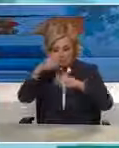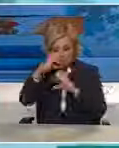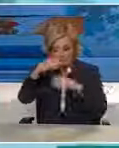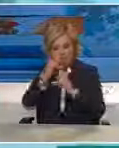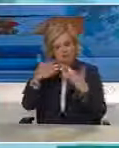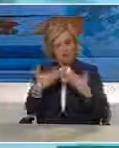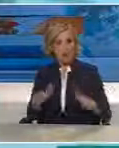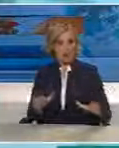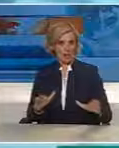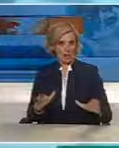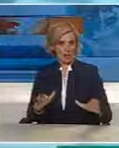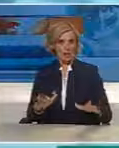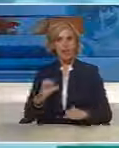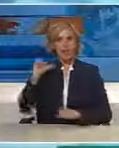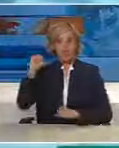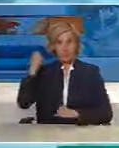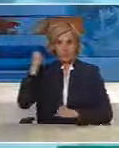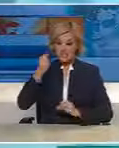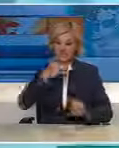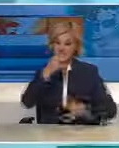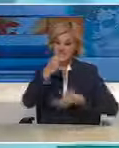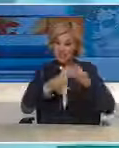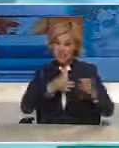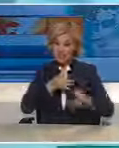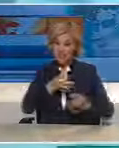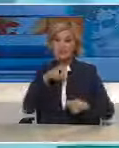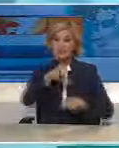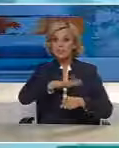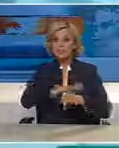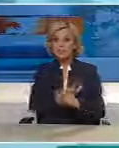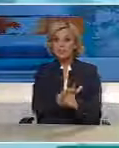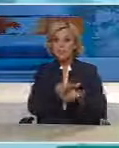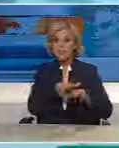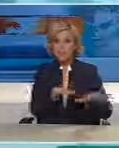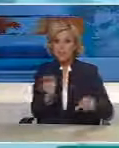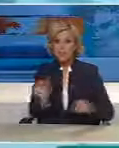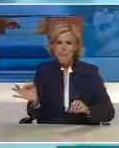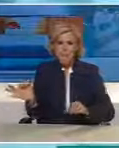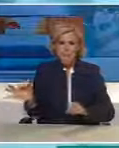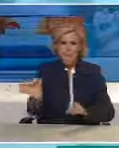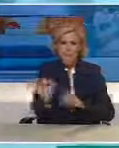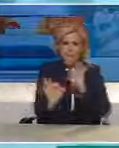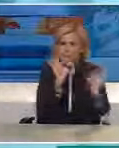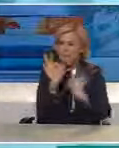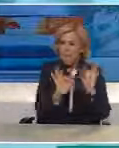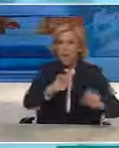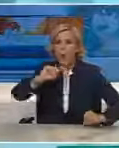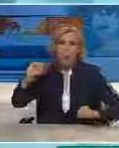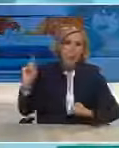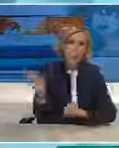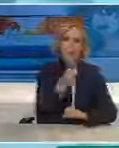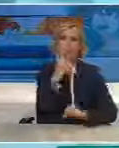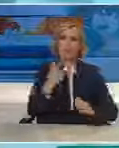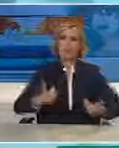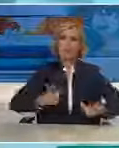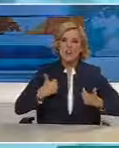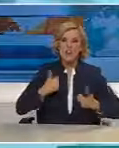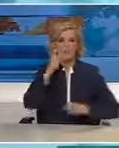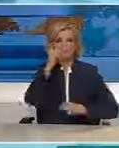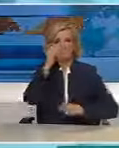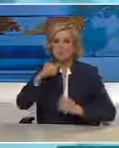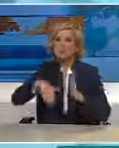Όπως είπαμε χθες, αυτός ο ταχαίος μεταδιδόμενος ιός δεν κάνει διακρίσεις και μπορεί να προσβάλλει τόσο τις μεταναστευτικές